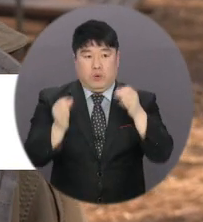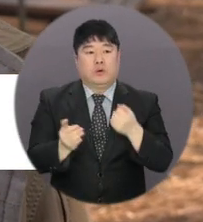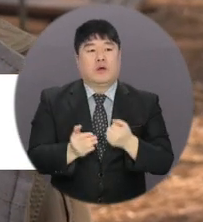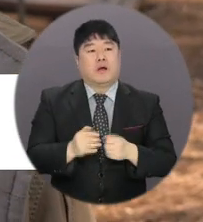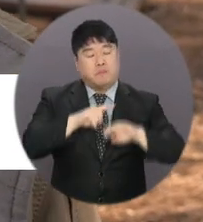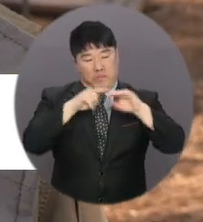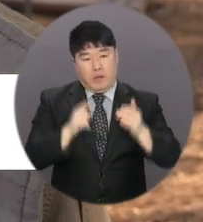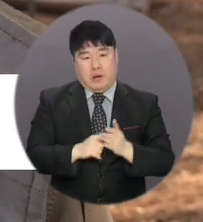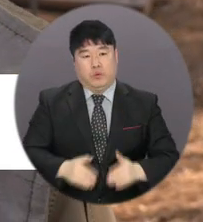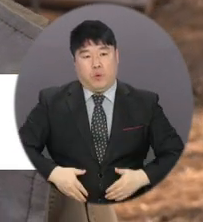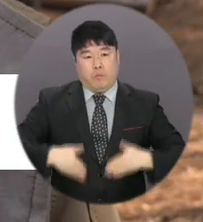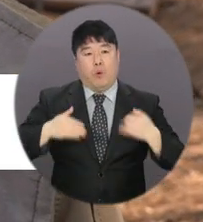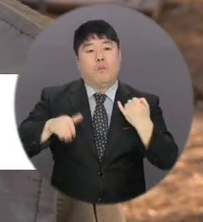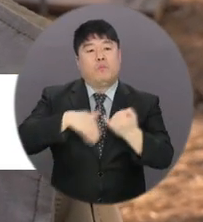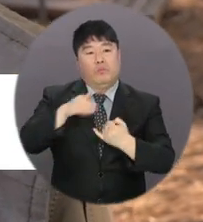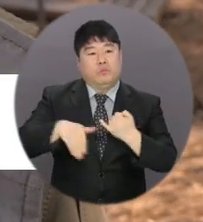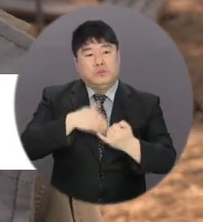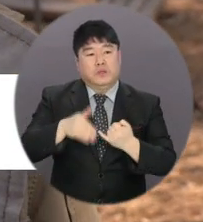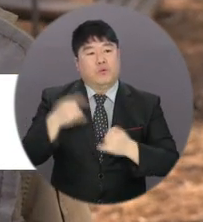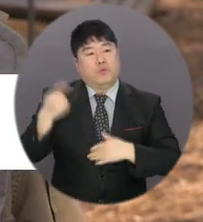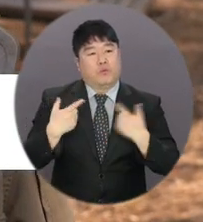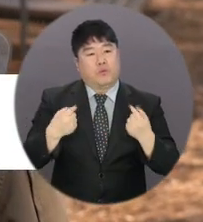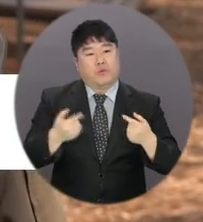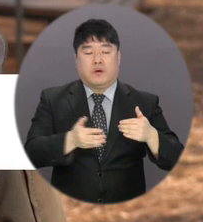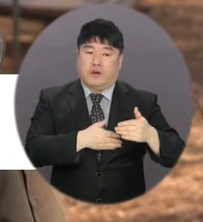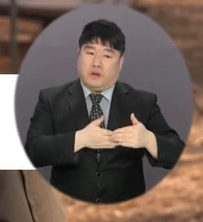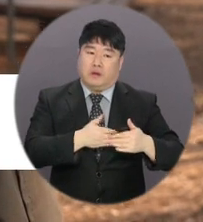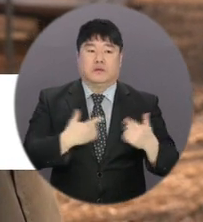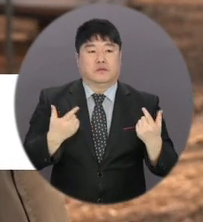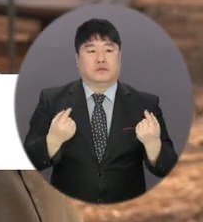꽃을 보니까 마음도 그냥 봄천이